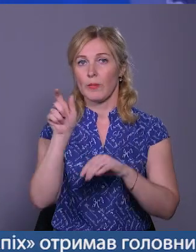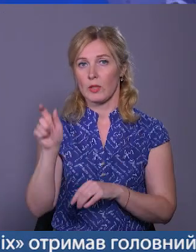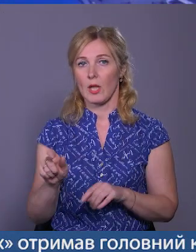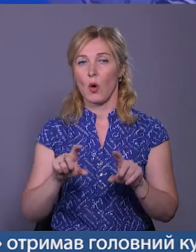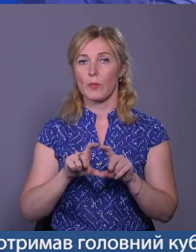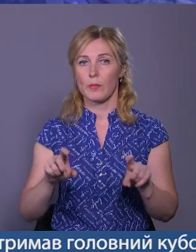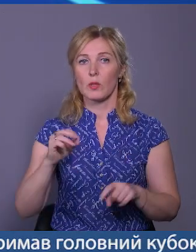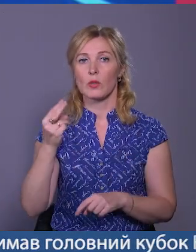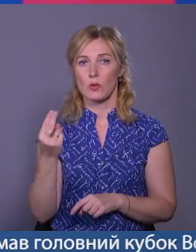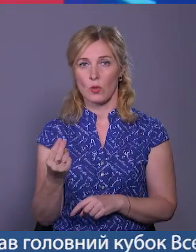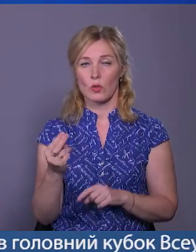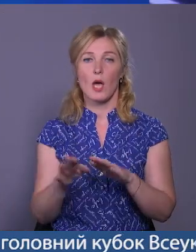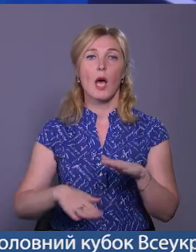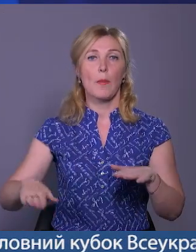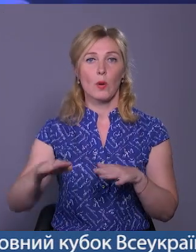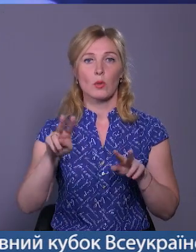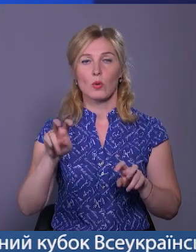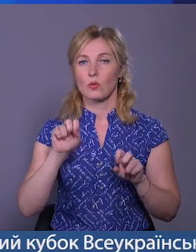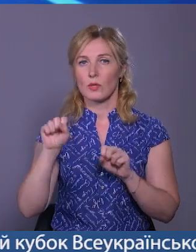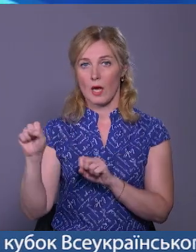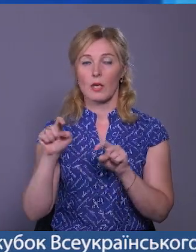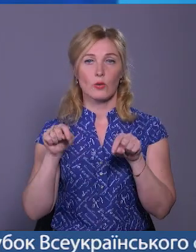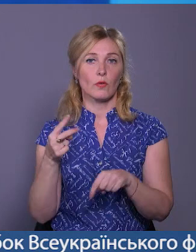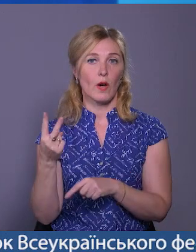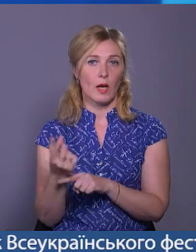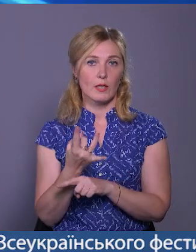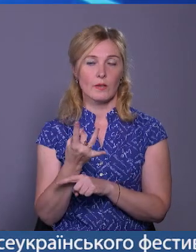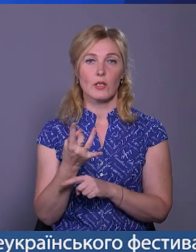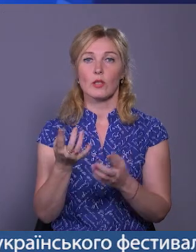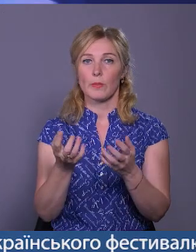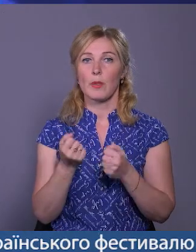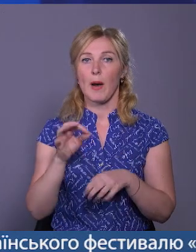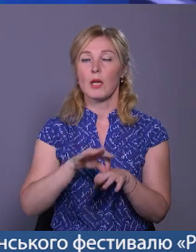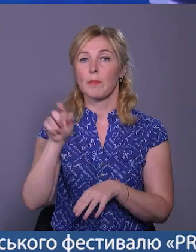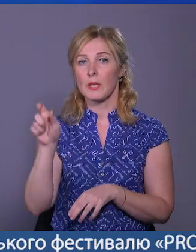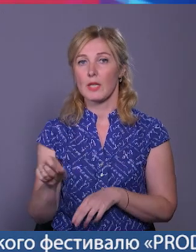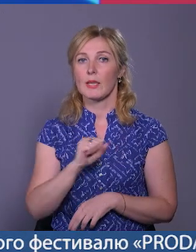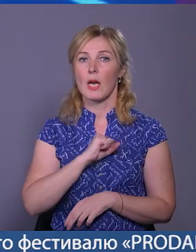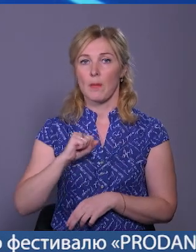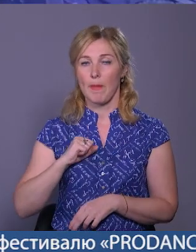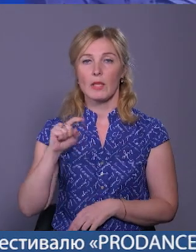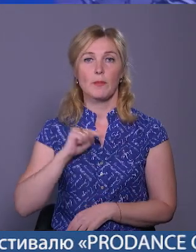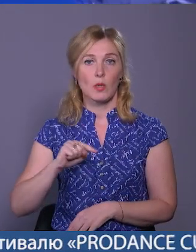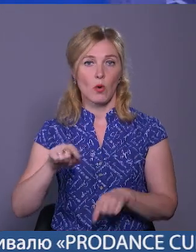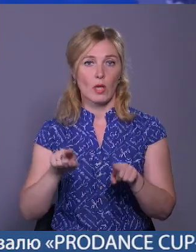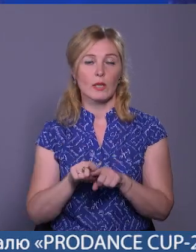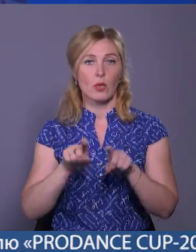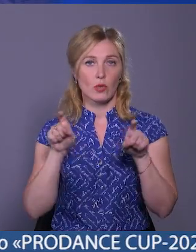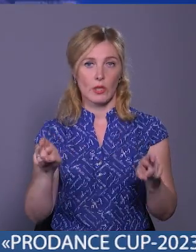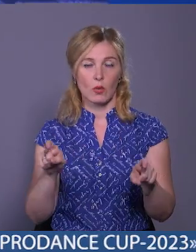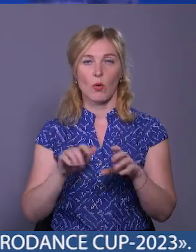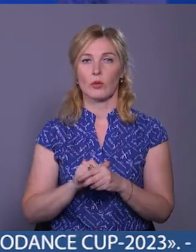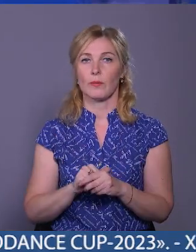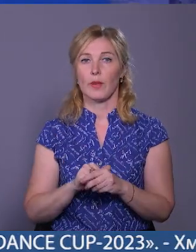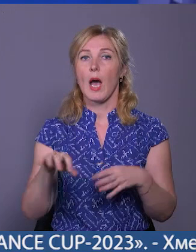у приміщенні соціального простору захист тут двічі на тиждень приймають пацієнтів терапевт психолог та акушер-гінеколог